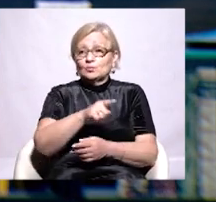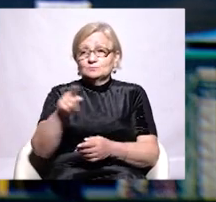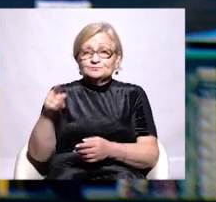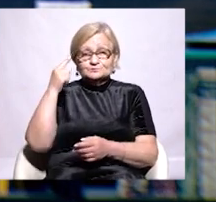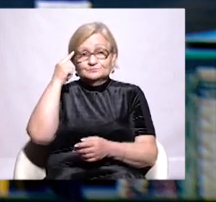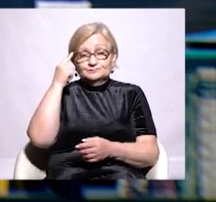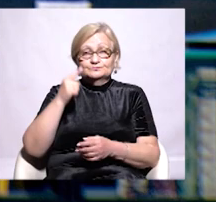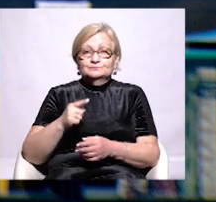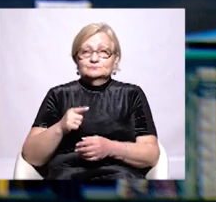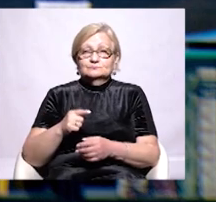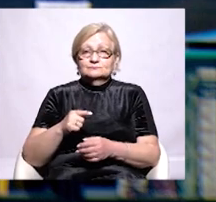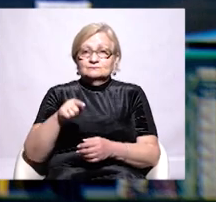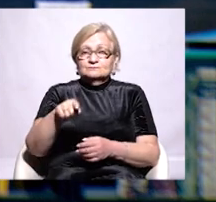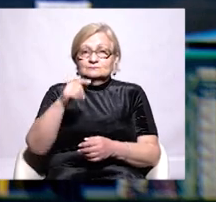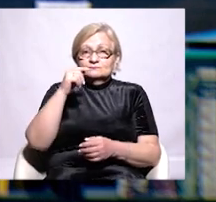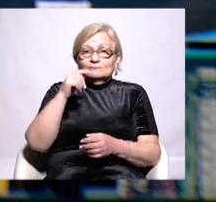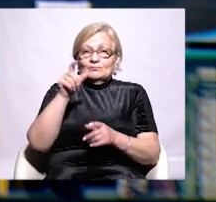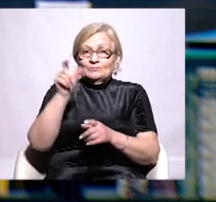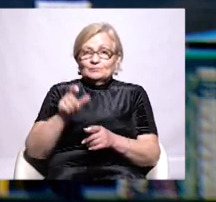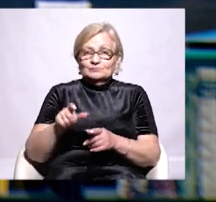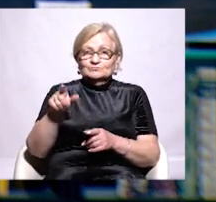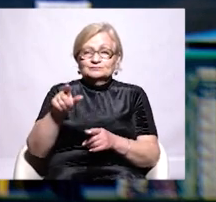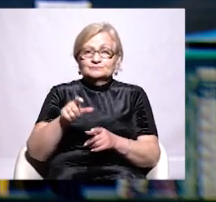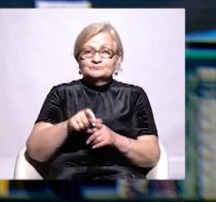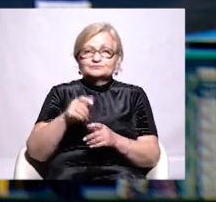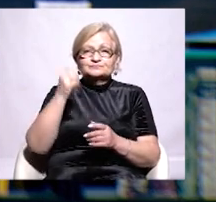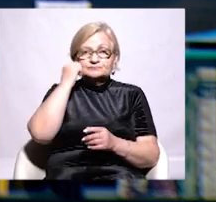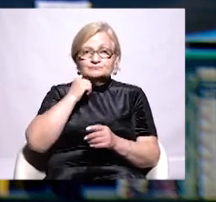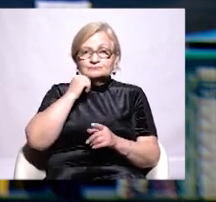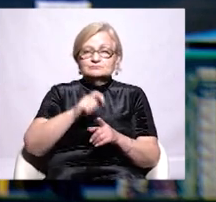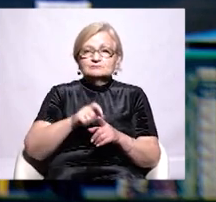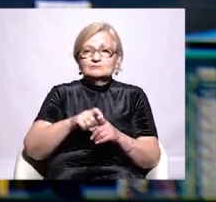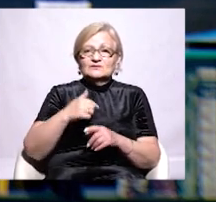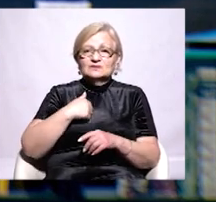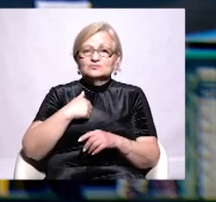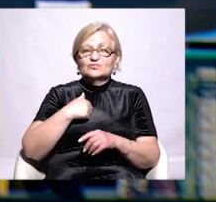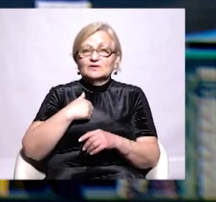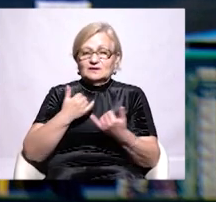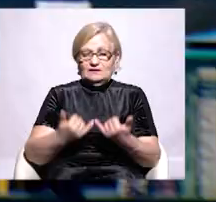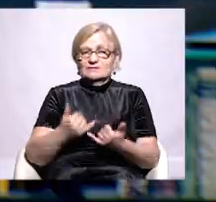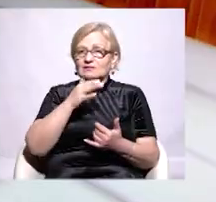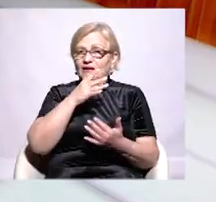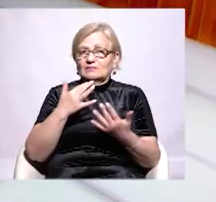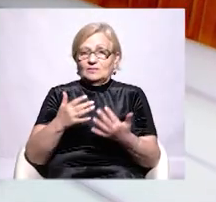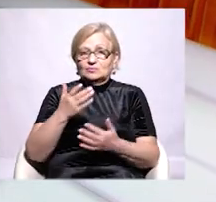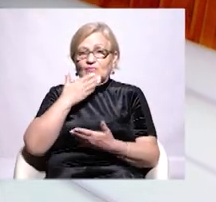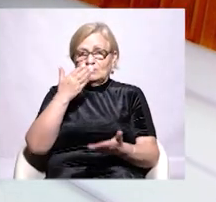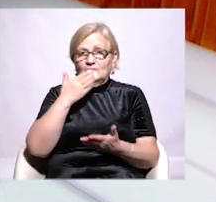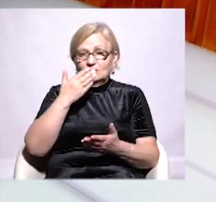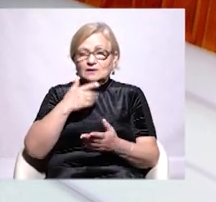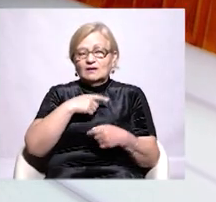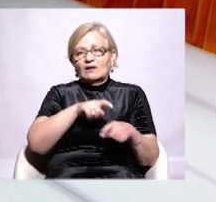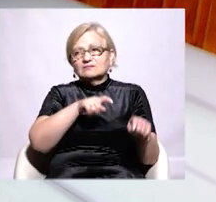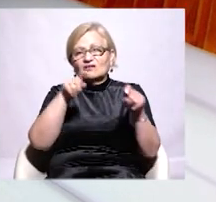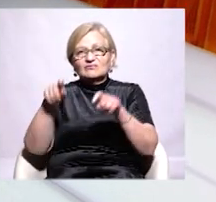ახლა იფიქრებს იმას, რომ ამ ლექსში იმიტომ გამოიყენა პოეტმა არქაიზმები, რომ ჩვენ თანამედროვე მკითხველები გადაგვიყვანოს